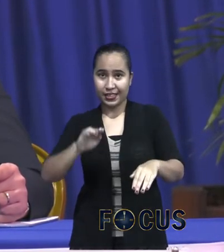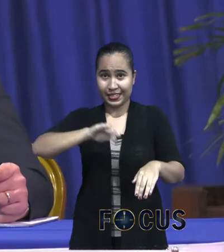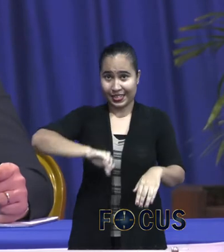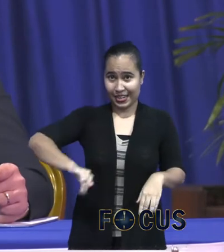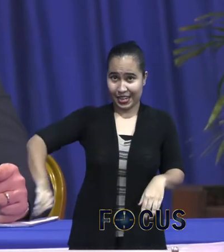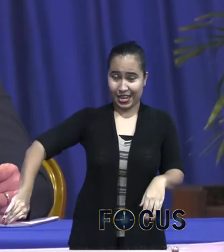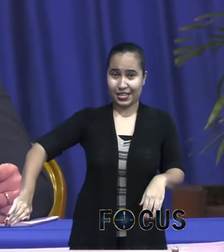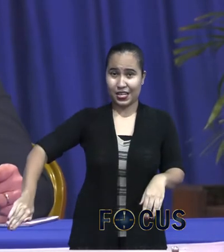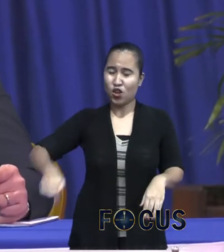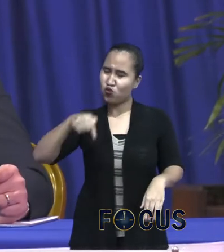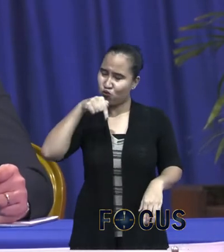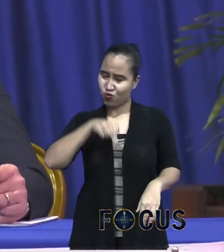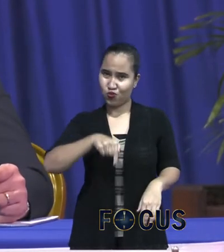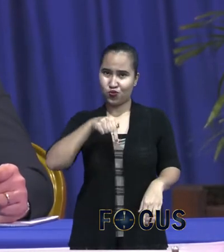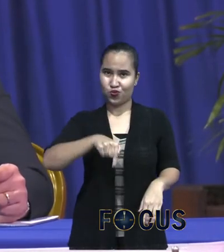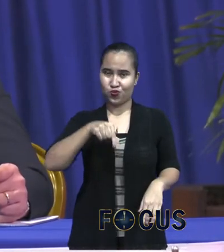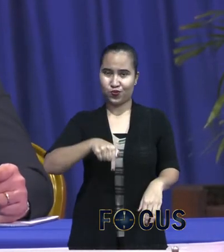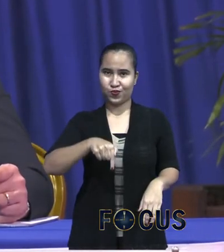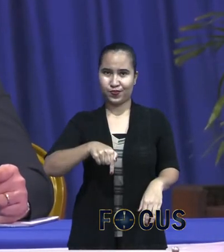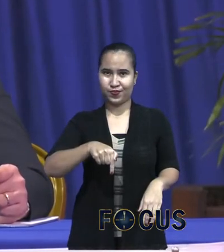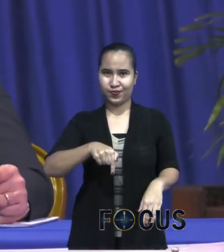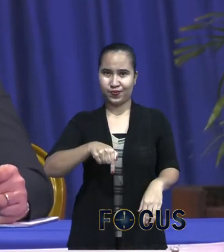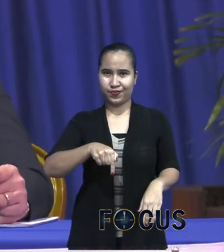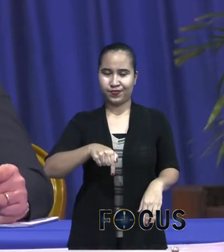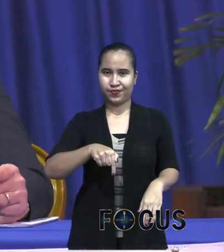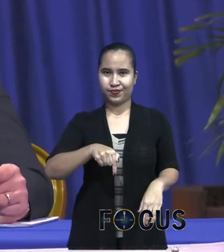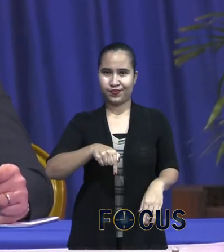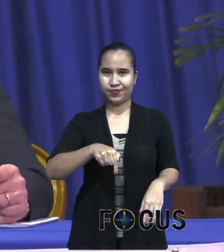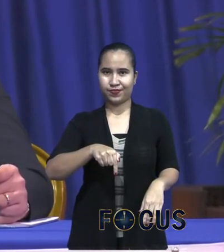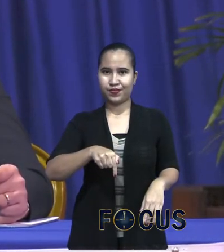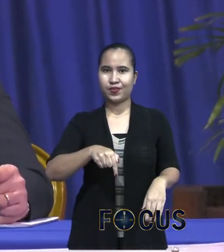overheidsquarantaine en worden momenteel door het